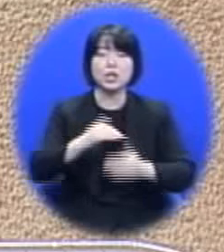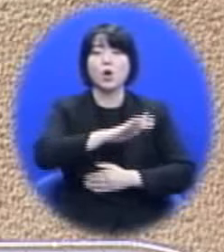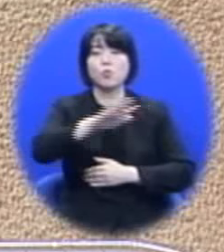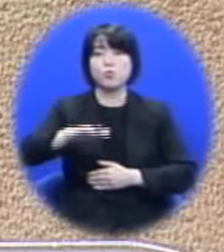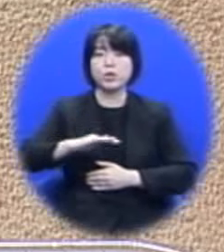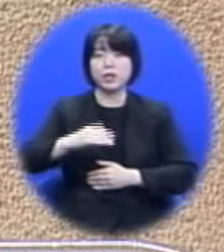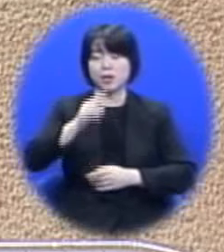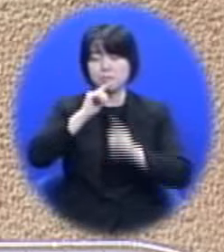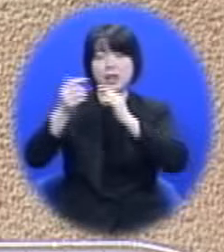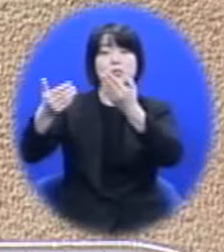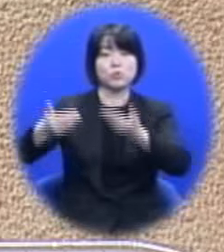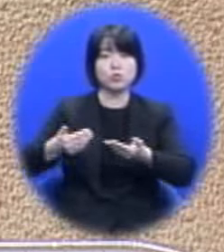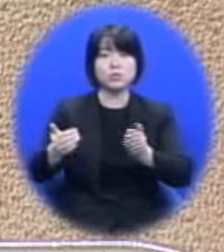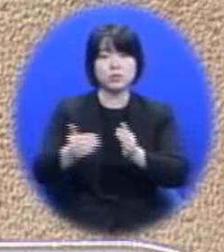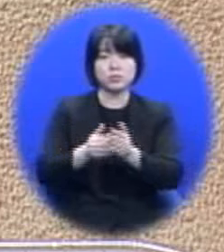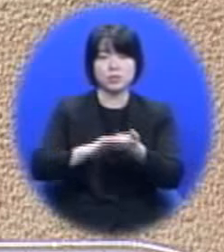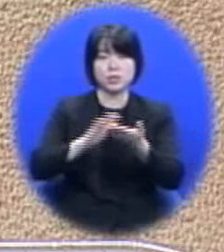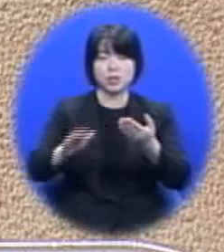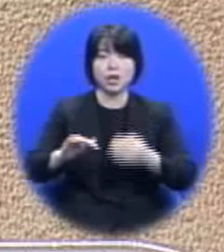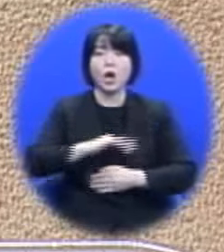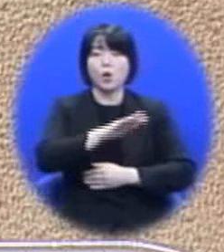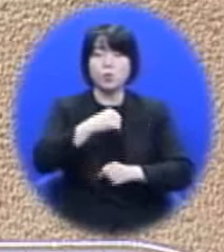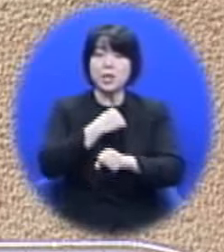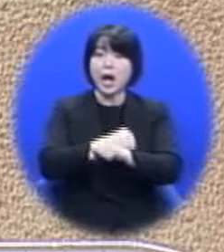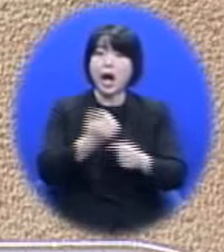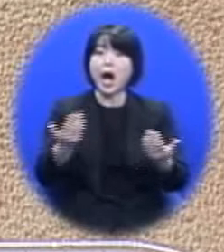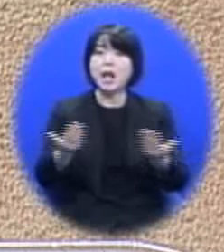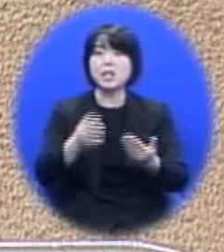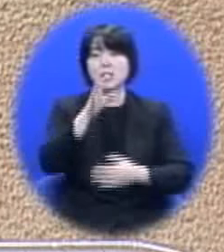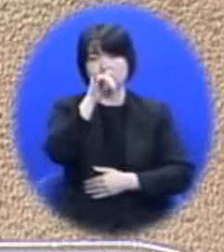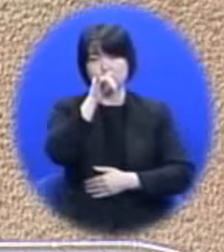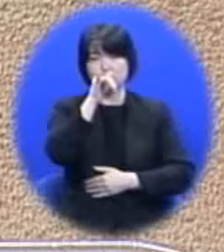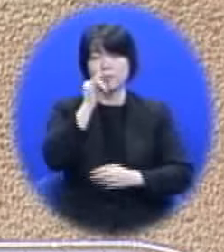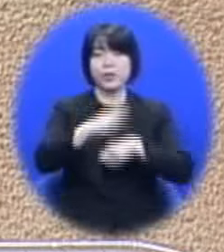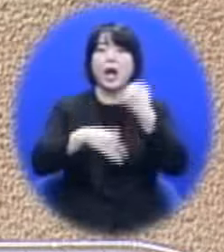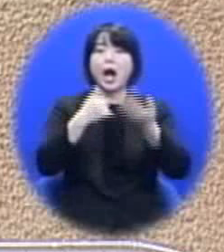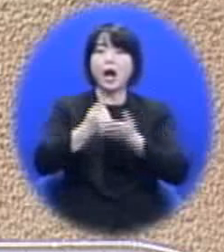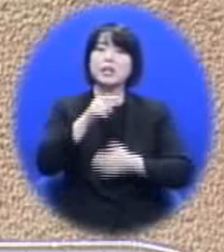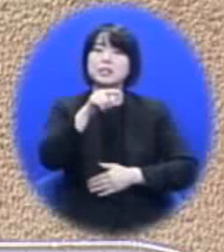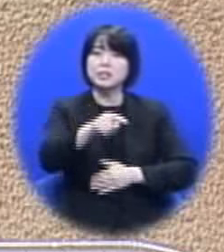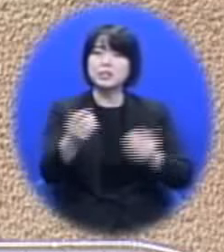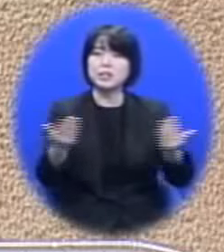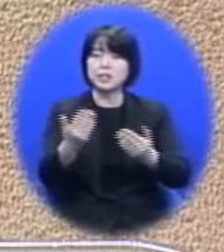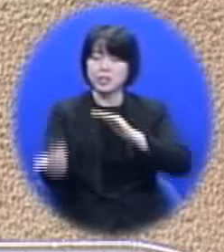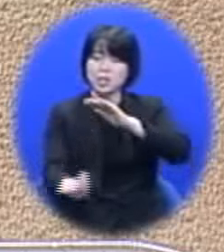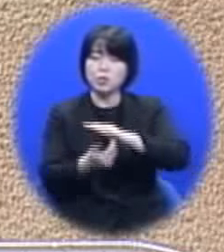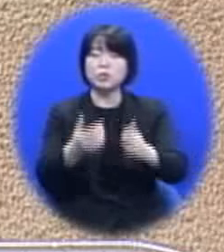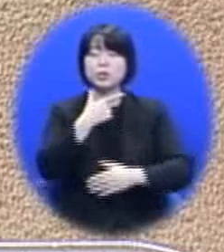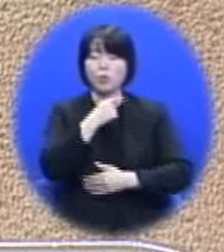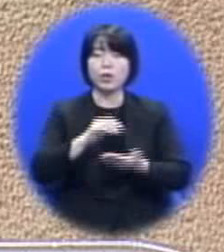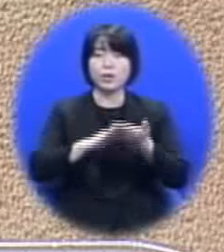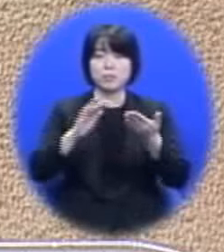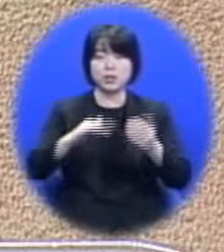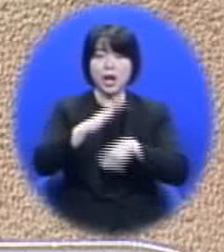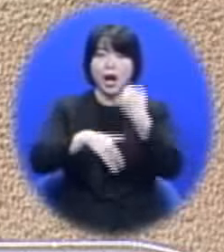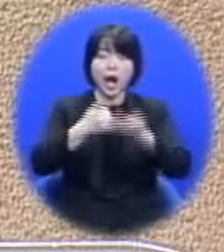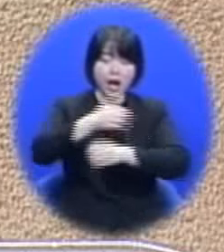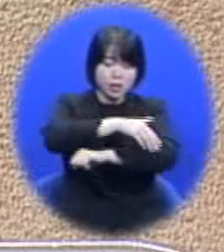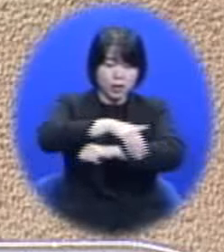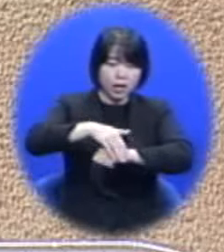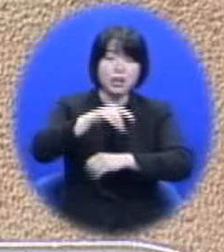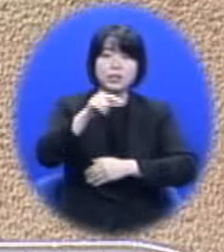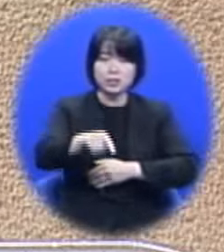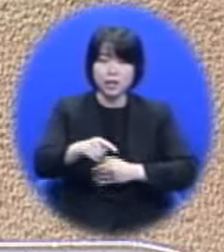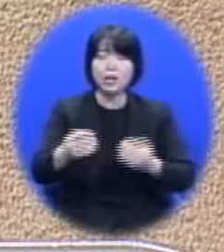거예요. 우리가 해야 될 것이 있어요. 하나님 그 일이 이루어지기 원함. 하나님의 계획하신 것이